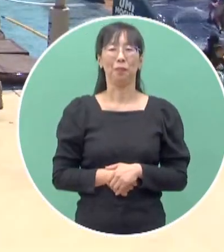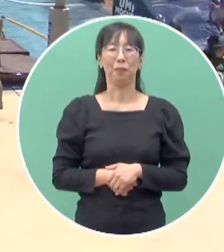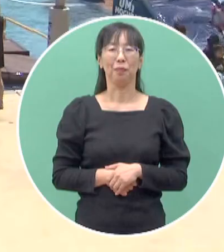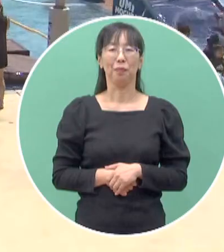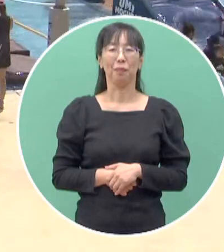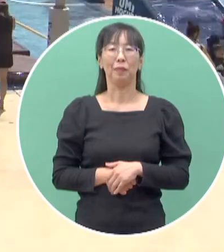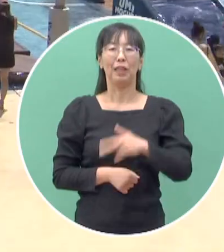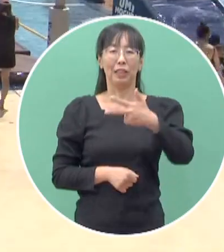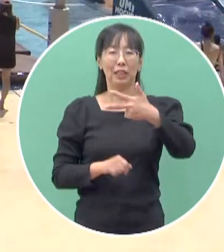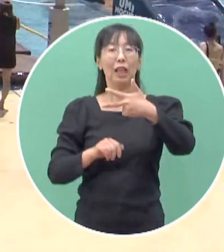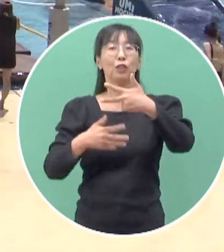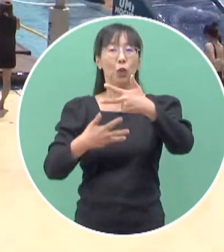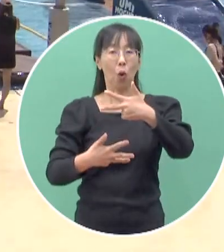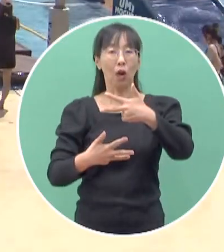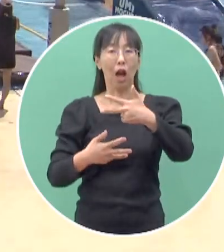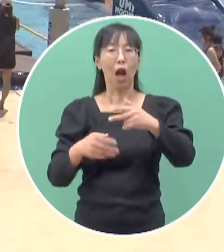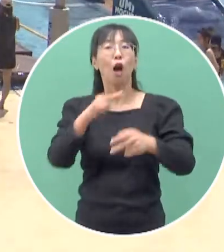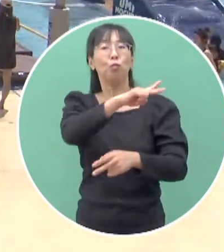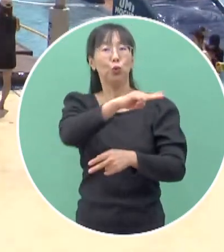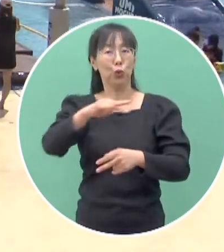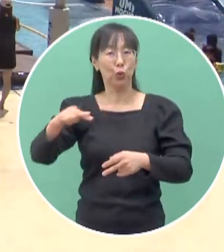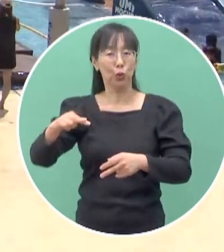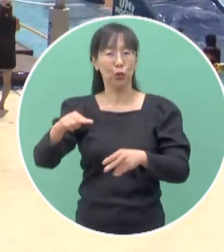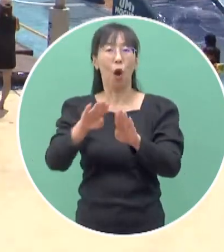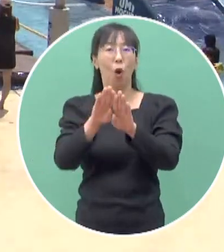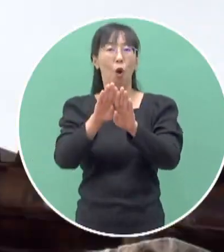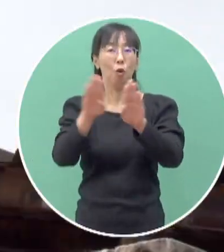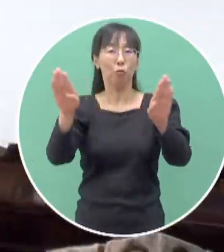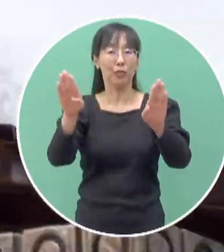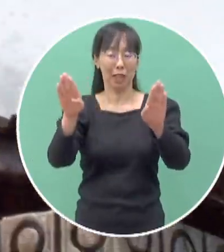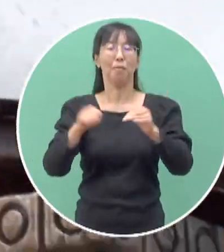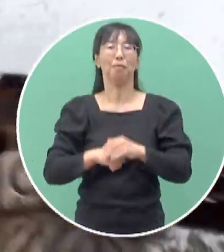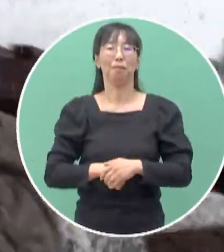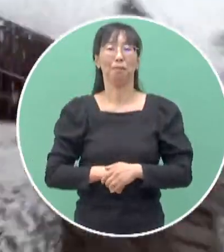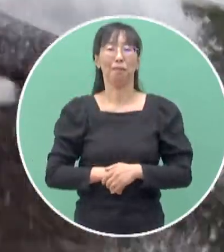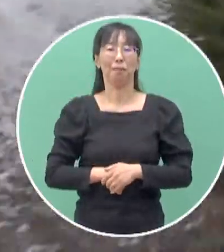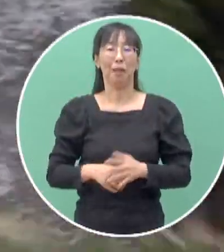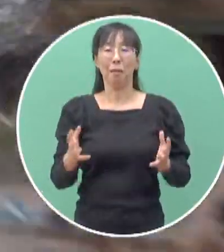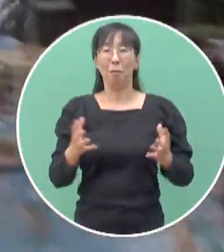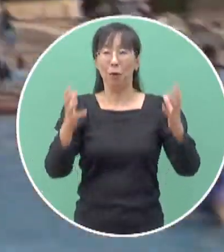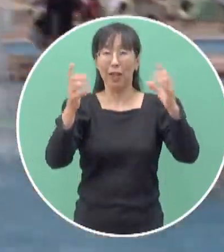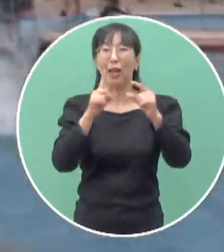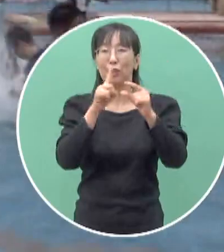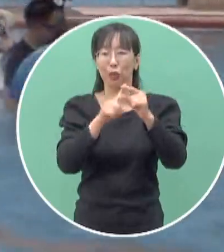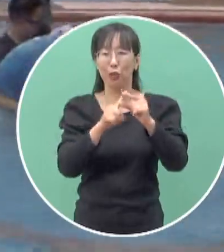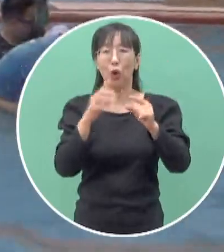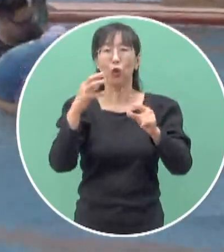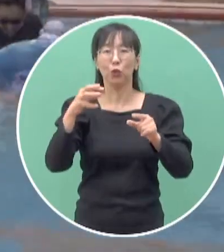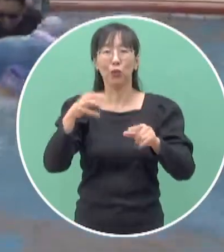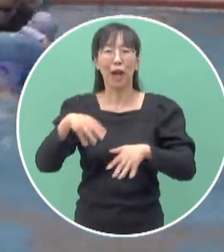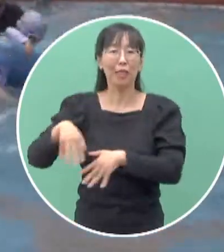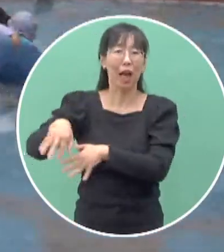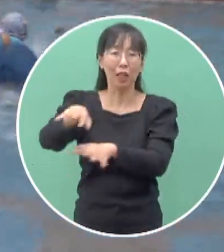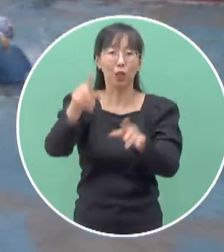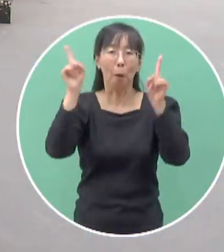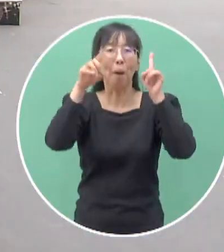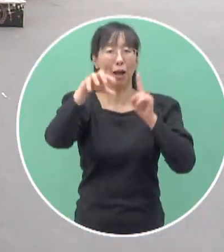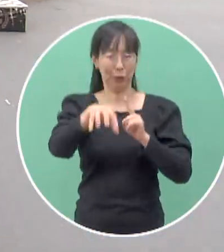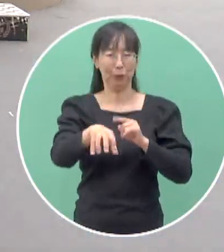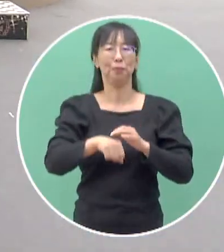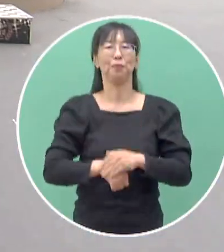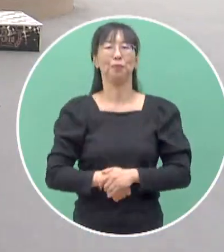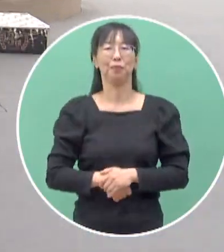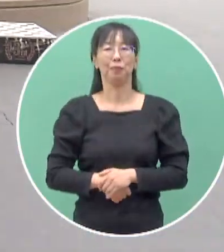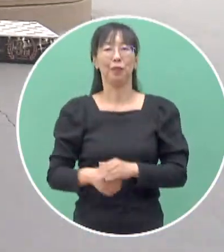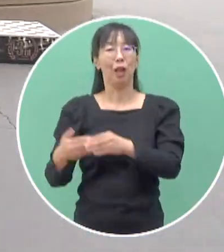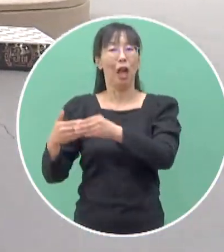今月8日に屋外プールアクアアドベンチャーがオープンし、さらに盛り上がっている鈴鹿サーキットパーク。